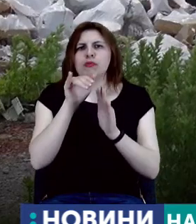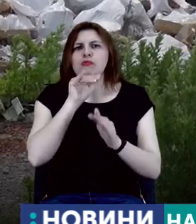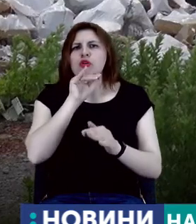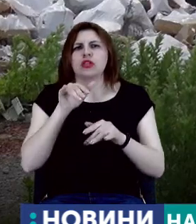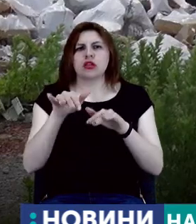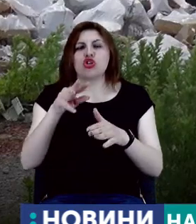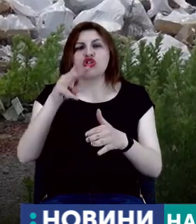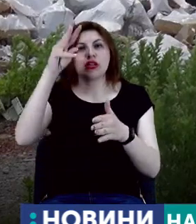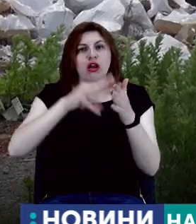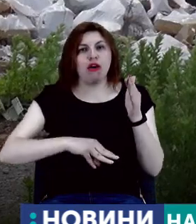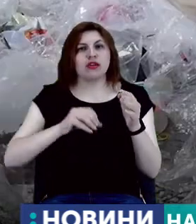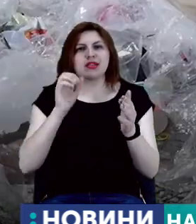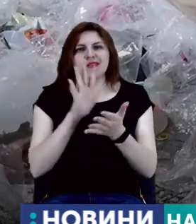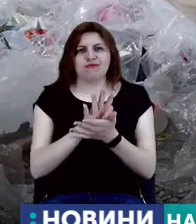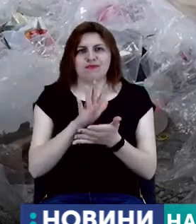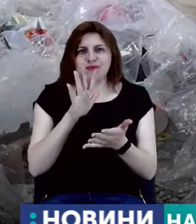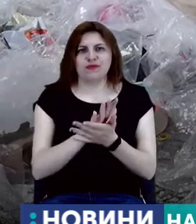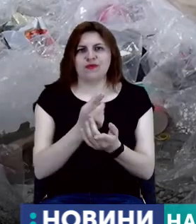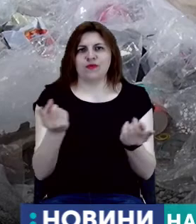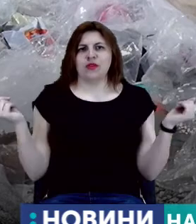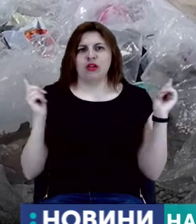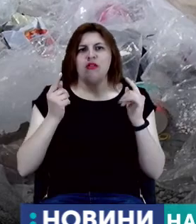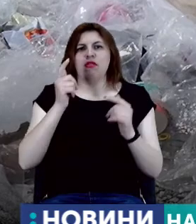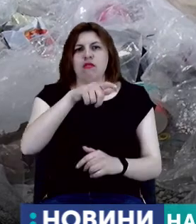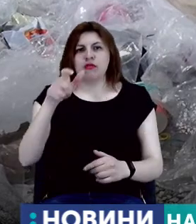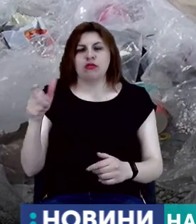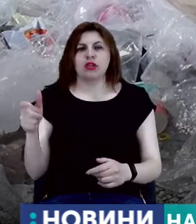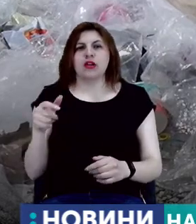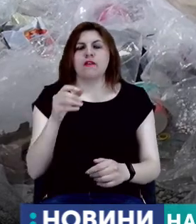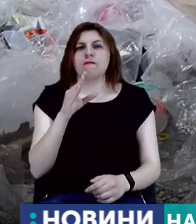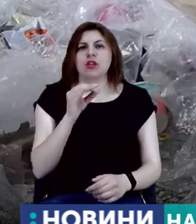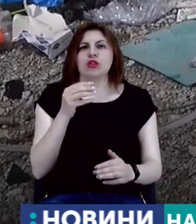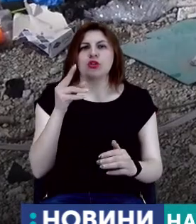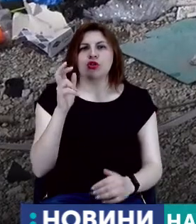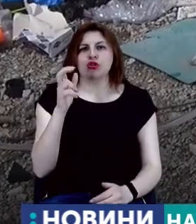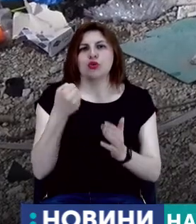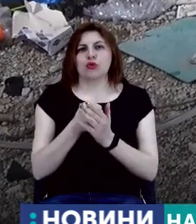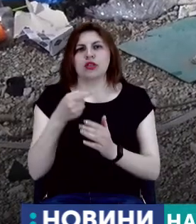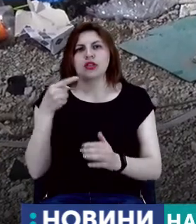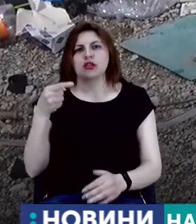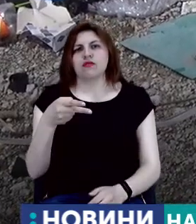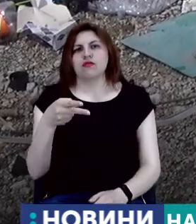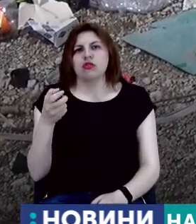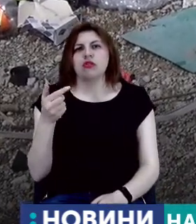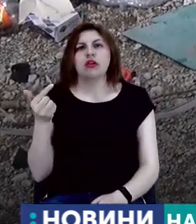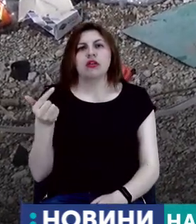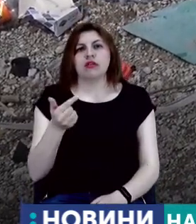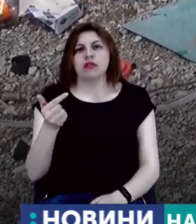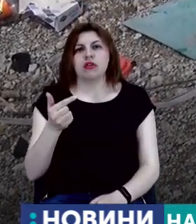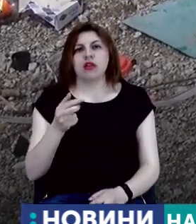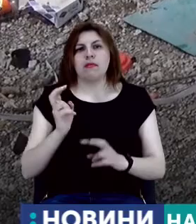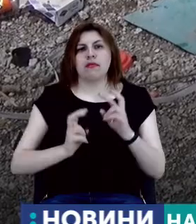засмічення довколишнього середовища для громадян складають від 340 до 1200 гривень. Для підприємств це суми від